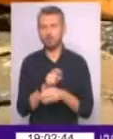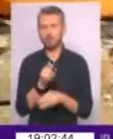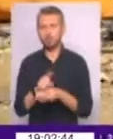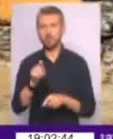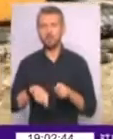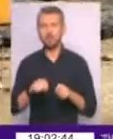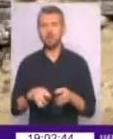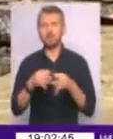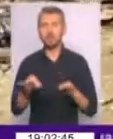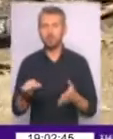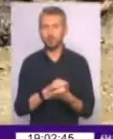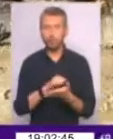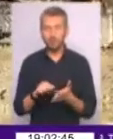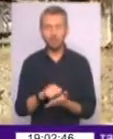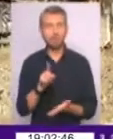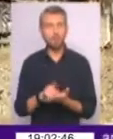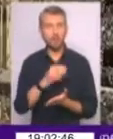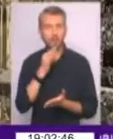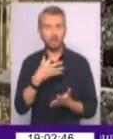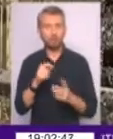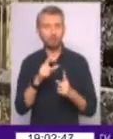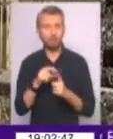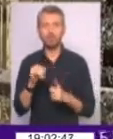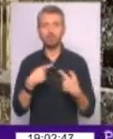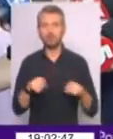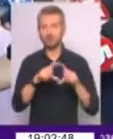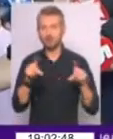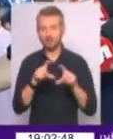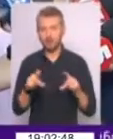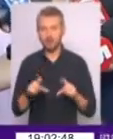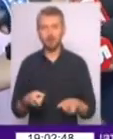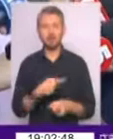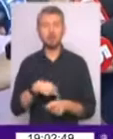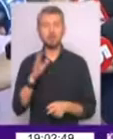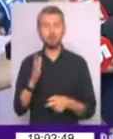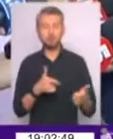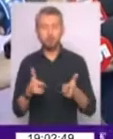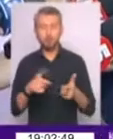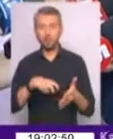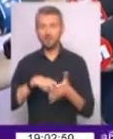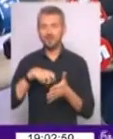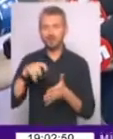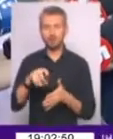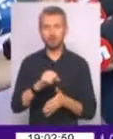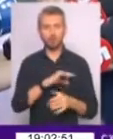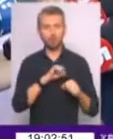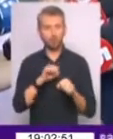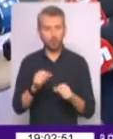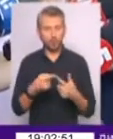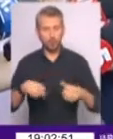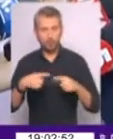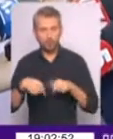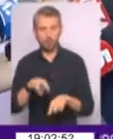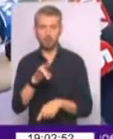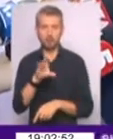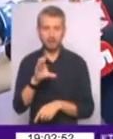перевірити дозвільні документи. Мають сказати своє слово і інші інстанції. Нами буде підготовлено листа до правоохоронних органів, до